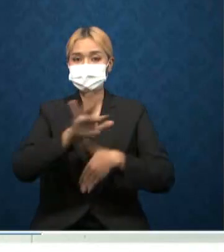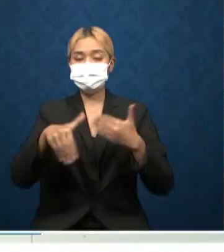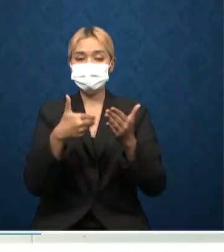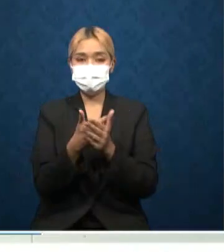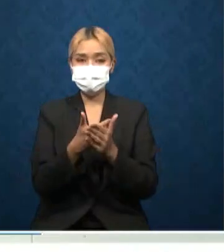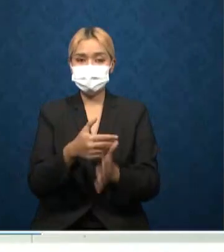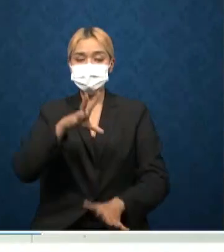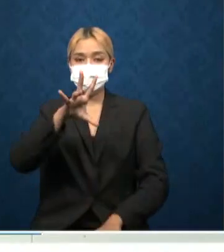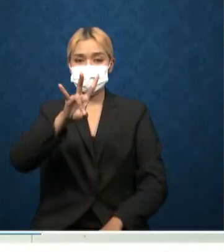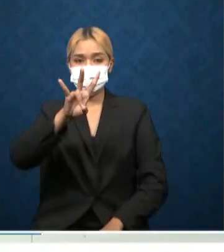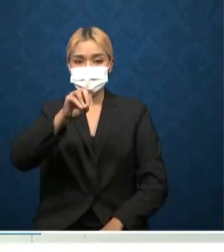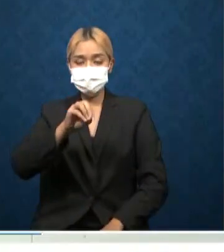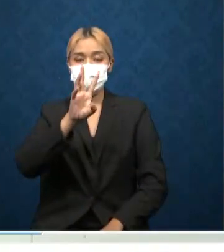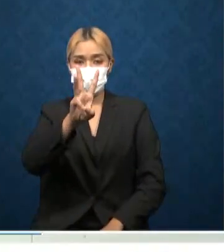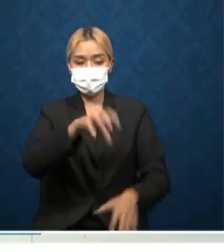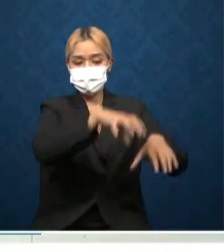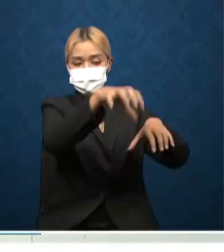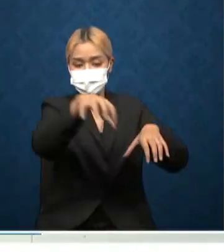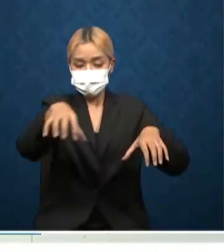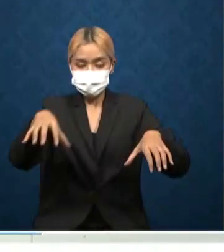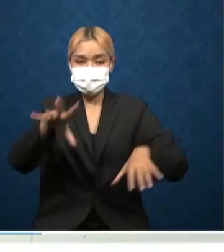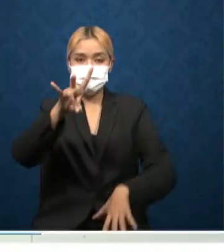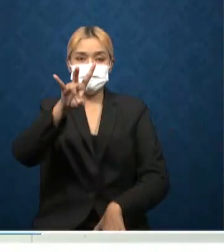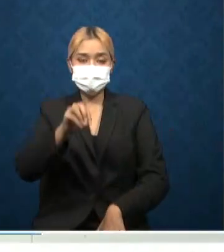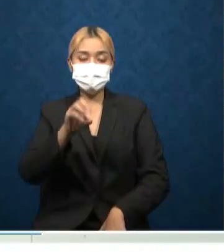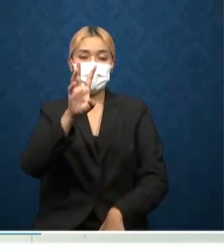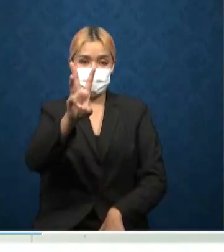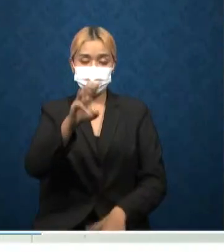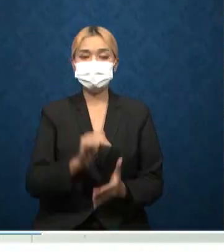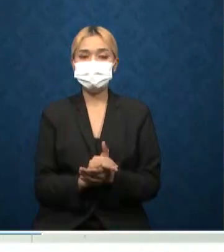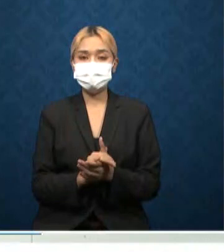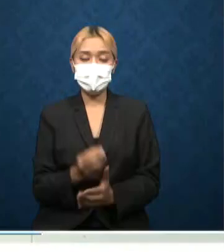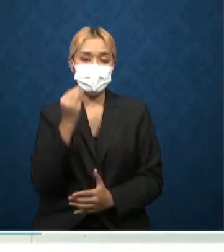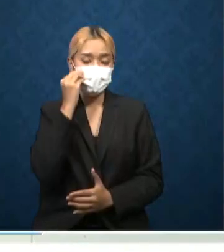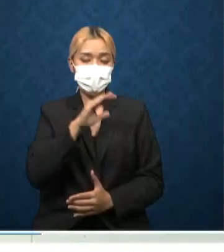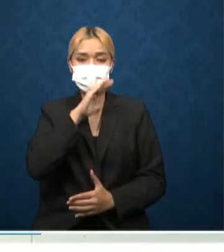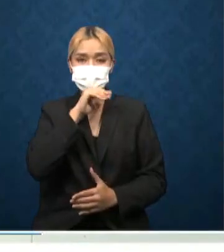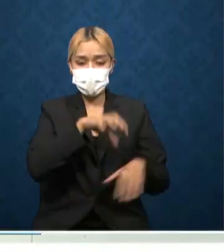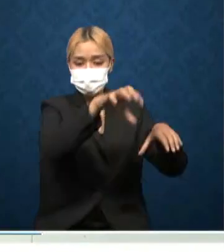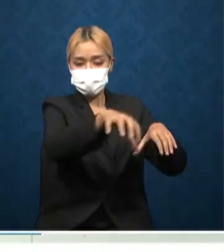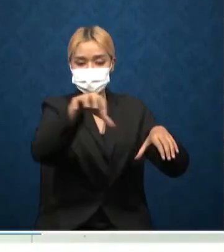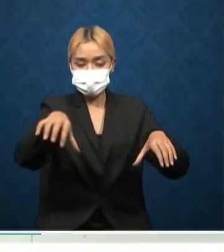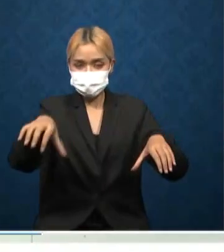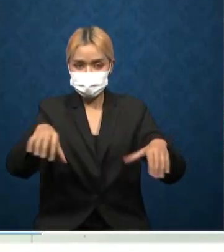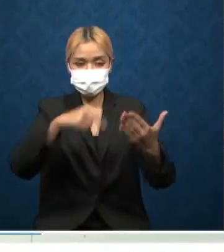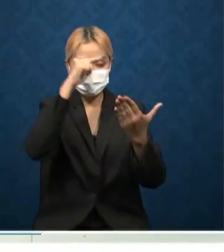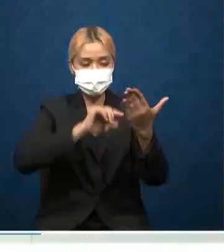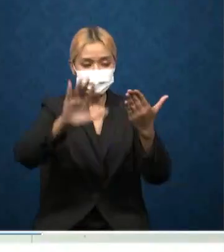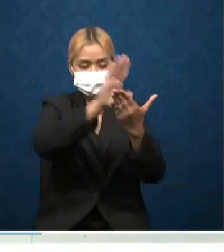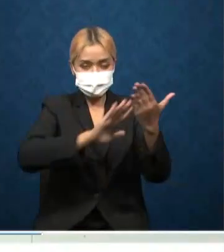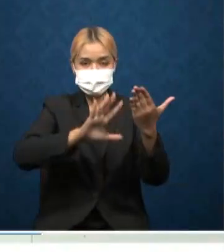สิ้น 76แห่งหมู่บ้านรณรงค์ไม่ขายเสียงในพื้นที่ 77จังหวัดจำนวน